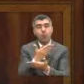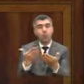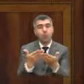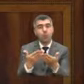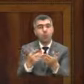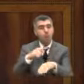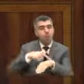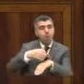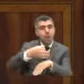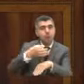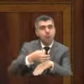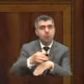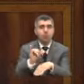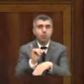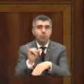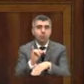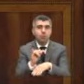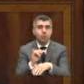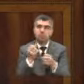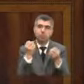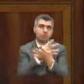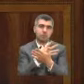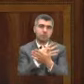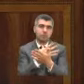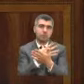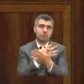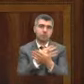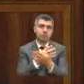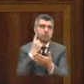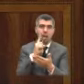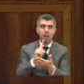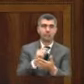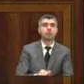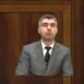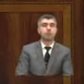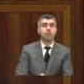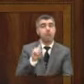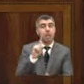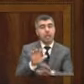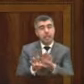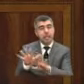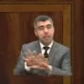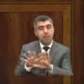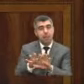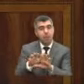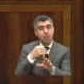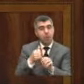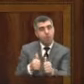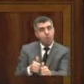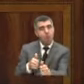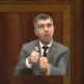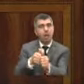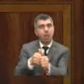تدوم وشنو هما الحلول ديالها. إذن التدابير اللي خصها تتخذ الآن وهو نواكبوا هاد القطاعات اللي مقيوسة.